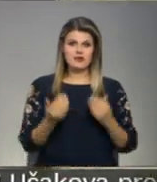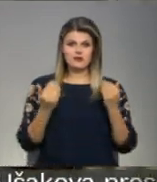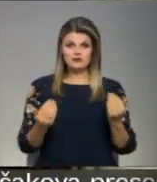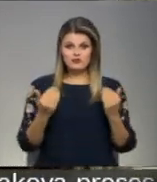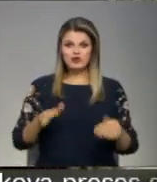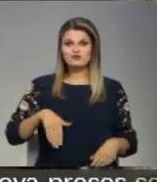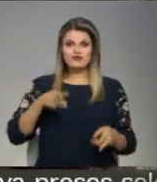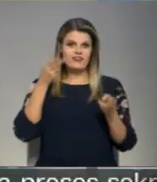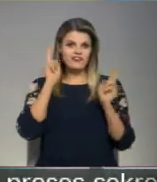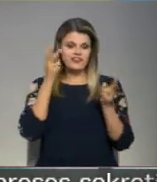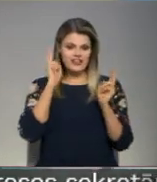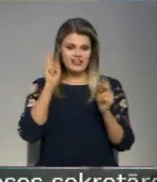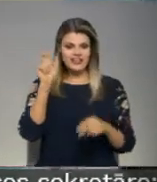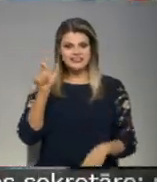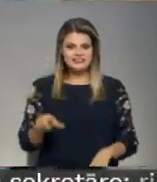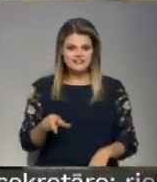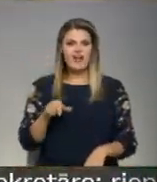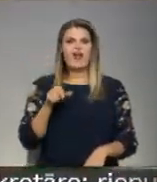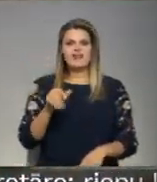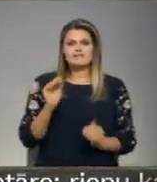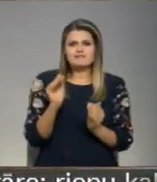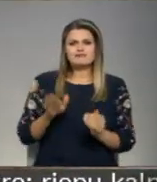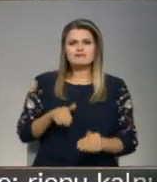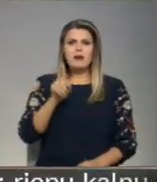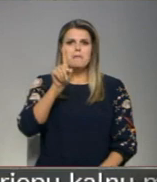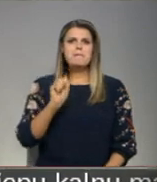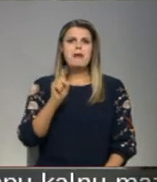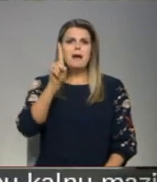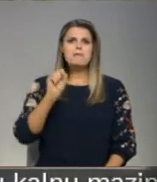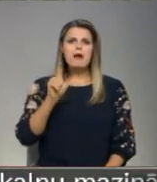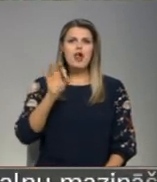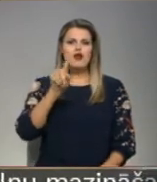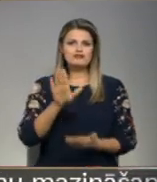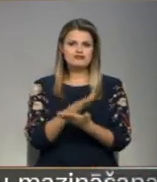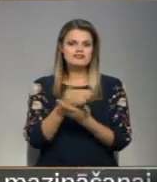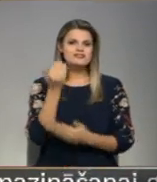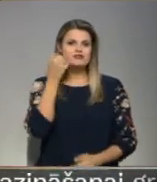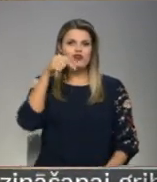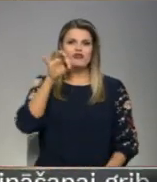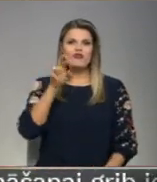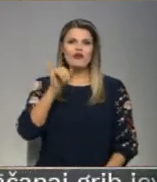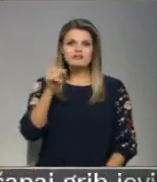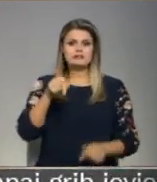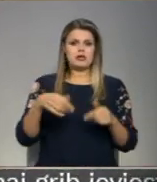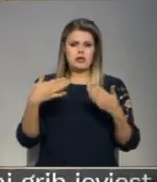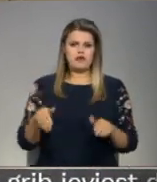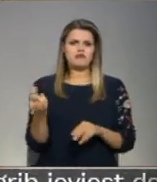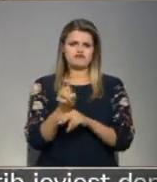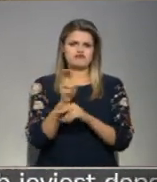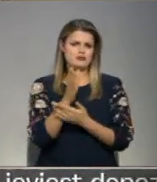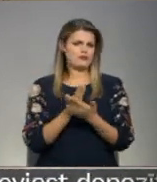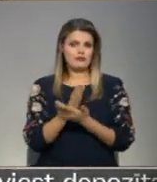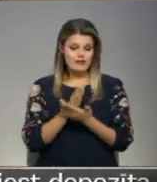Šodien suņu frizieris Iritis Ramatas Lācis klients ir Papalona suņu puika Tonijs, kurš šeit pabijis jau vairākas reizes. Pirms